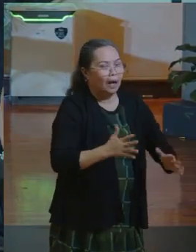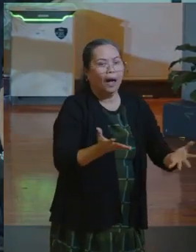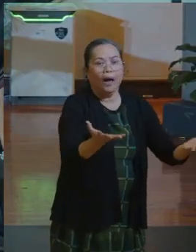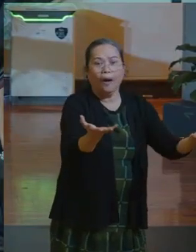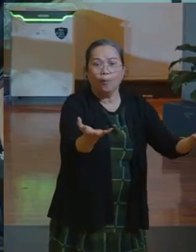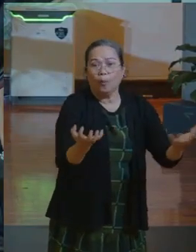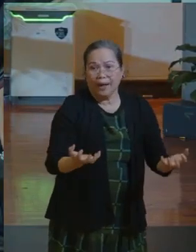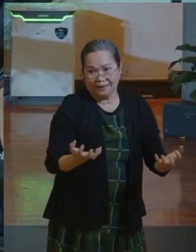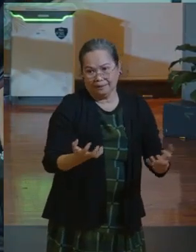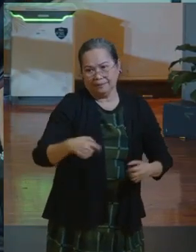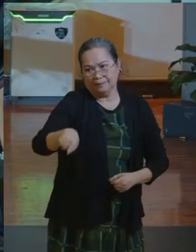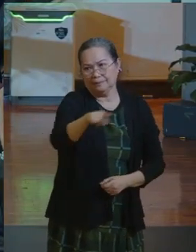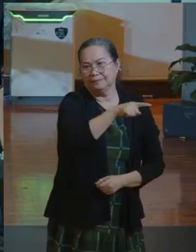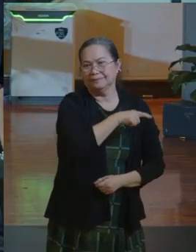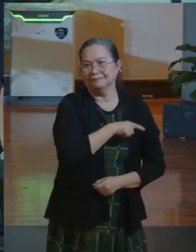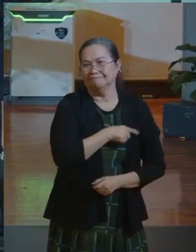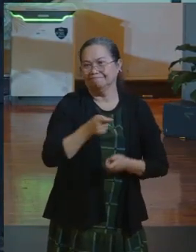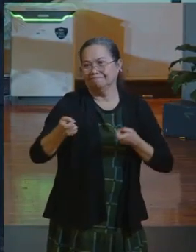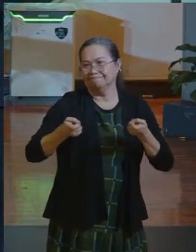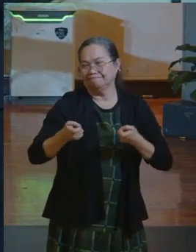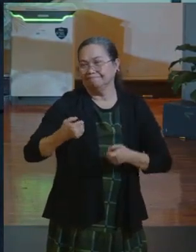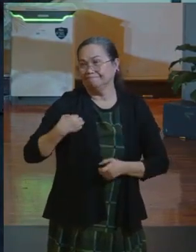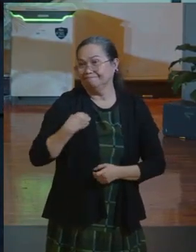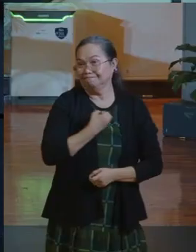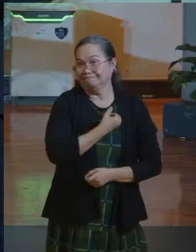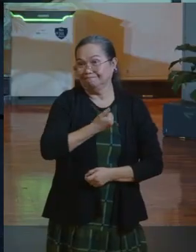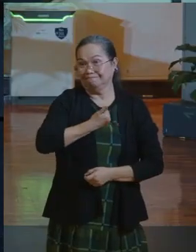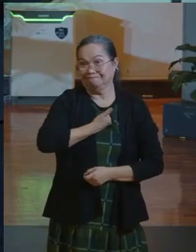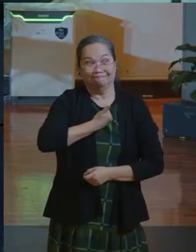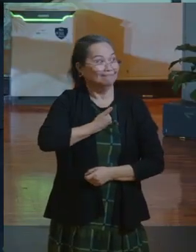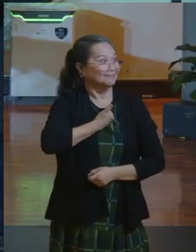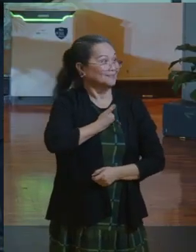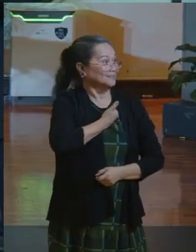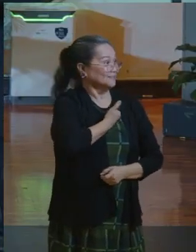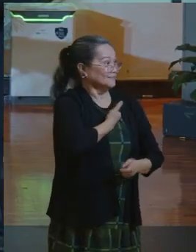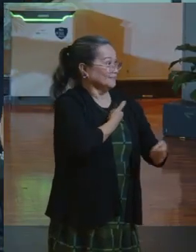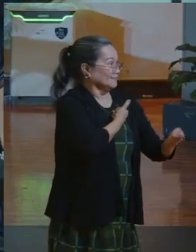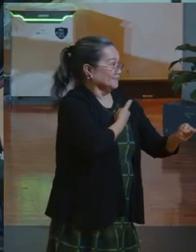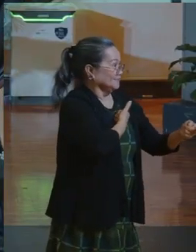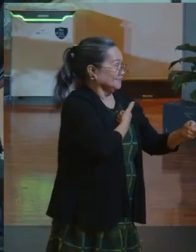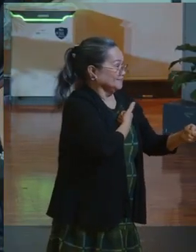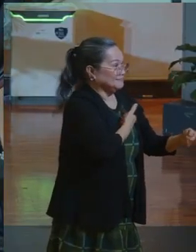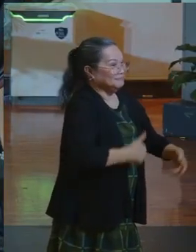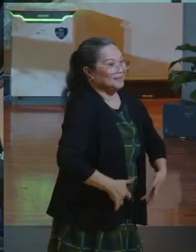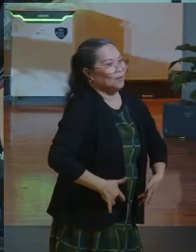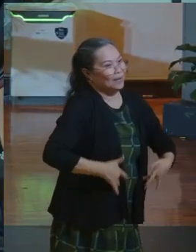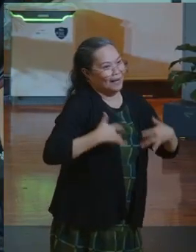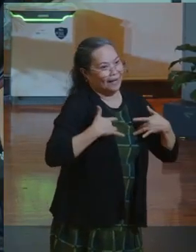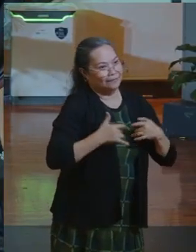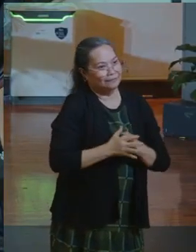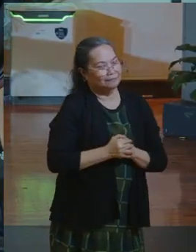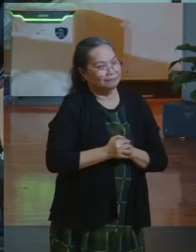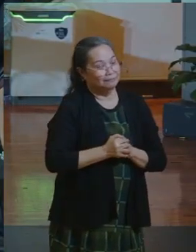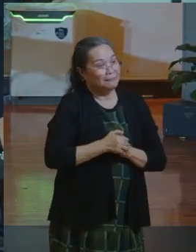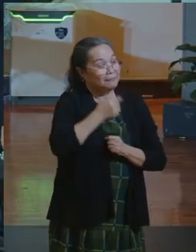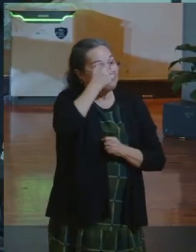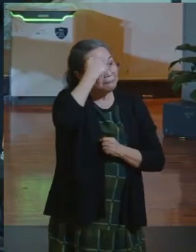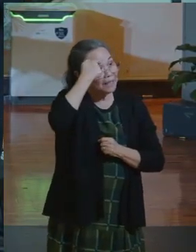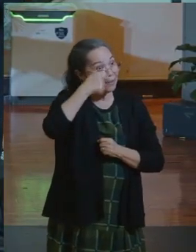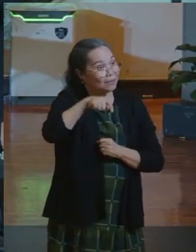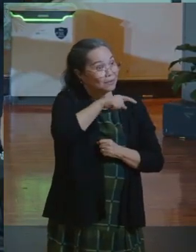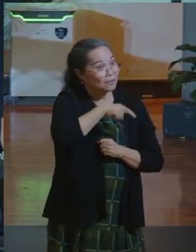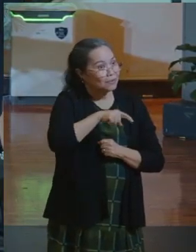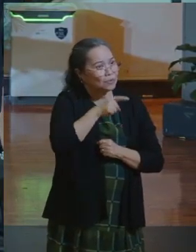natin, kontrolado natin ang ating buhay. Sapagkat ang gusto